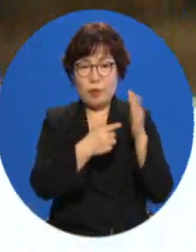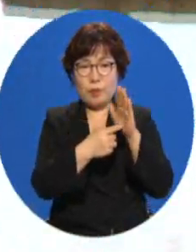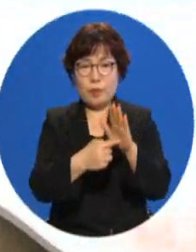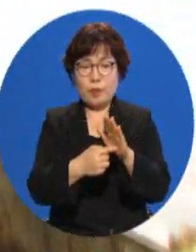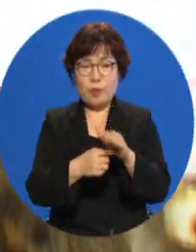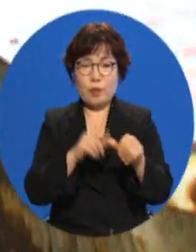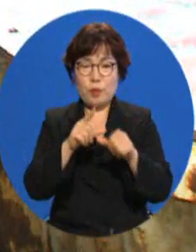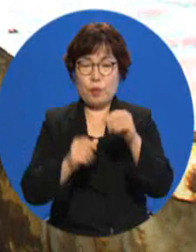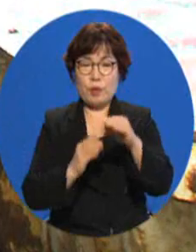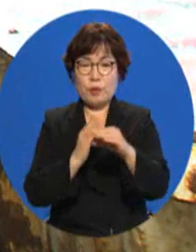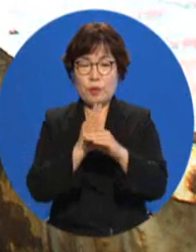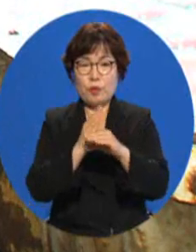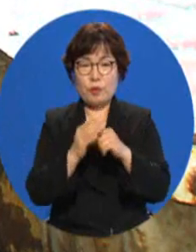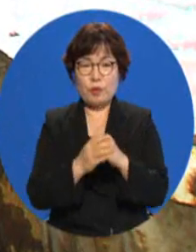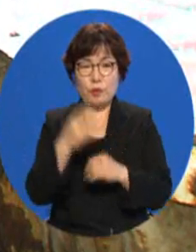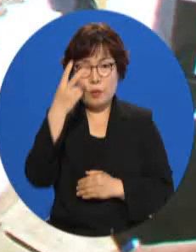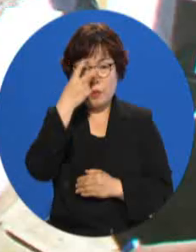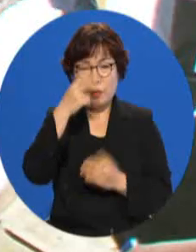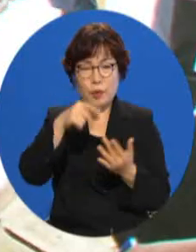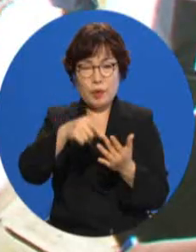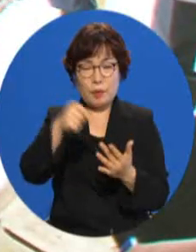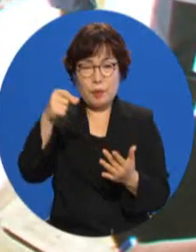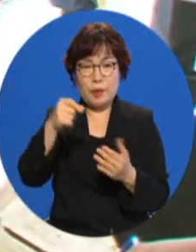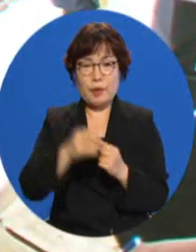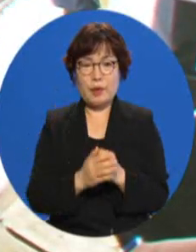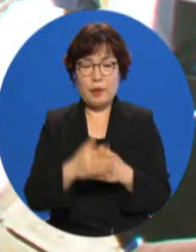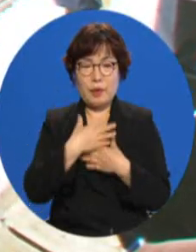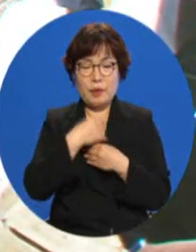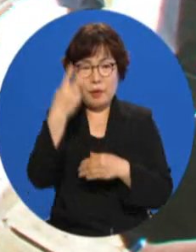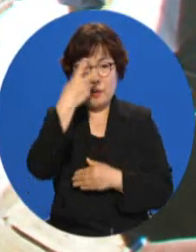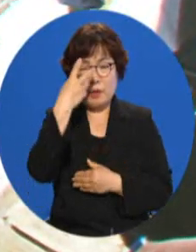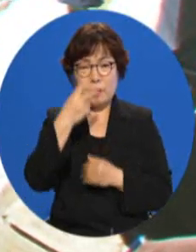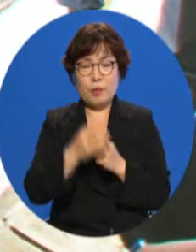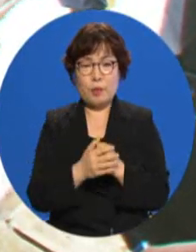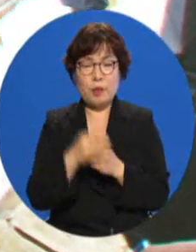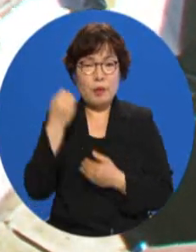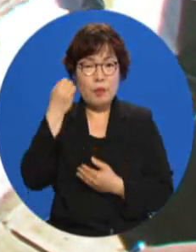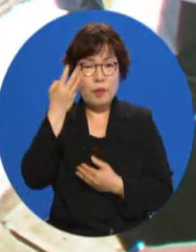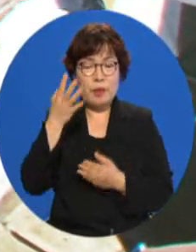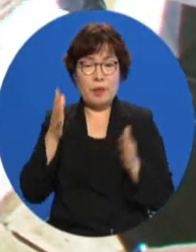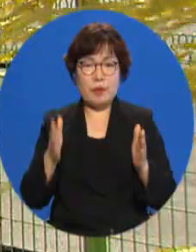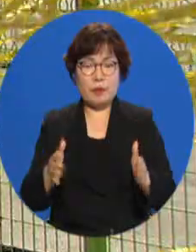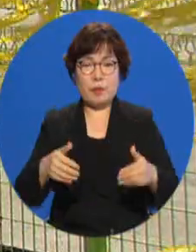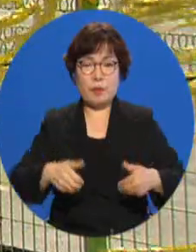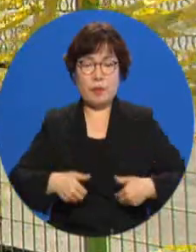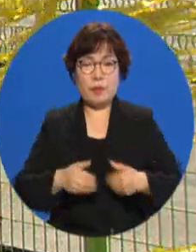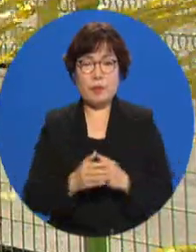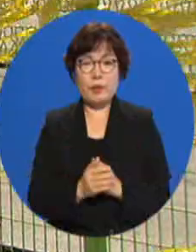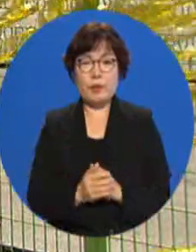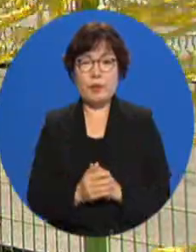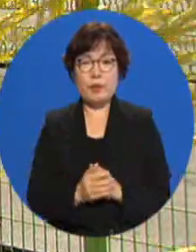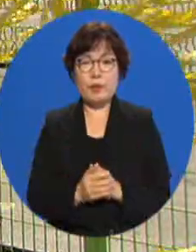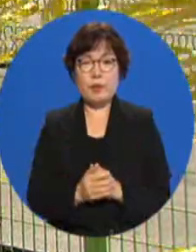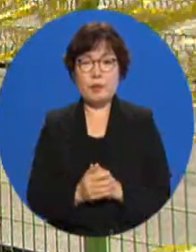다음 달 중순쯤 용역업체를 정하고 안전성 검토에 넉 달쯤 걸릴 것으로 보고 있습니다.